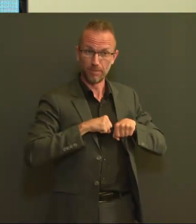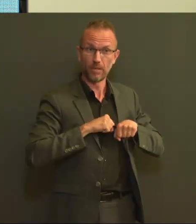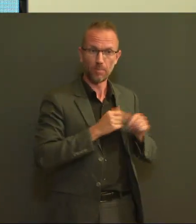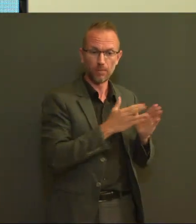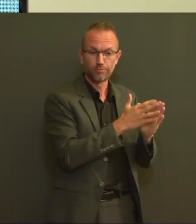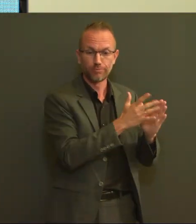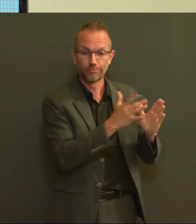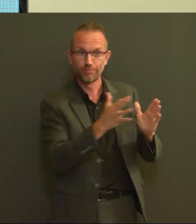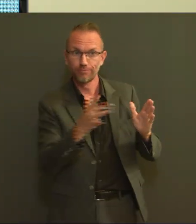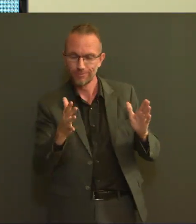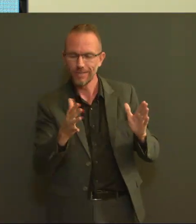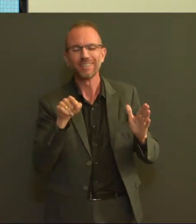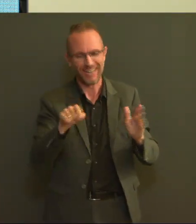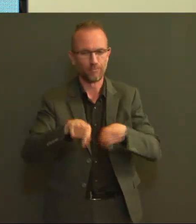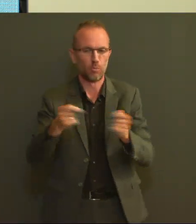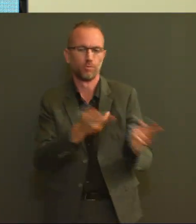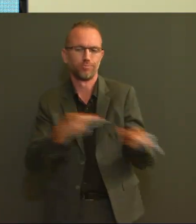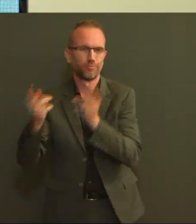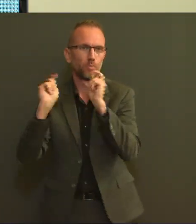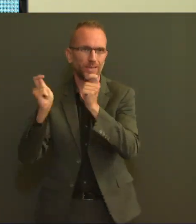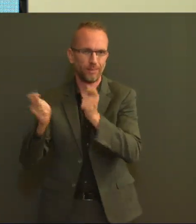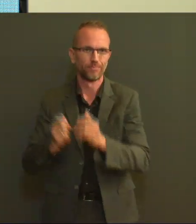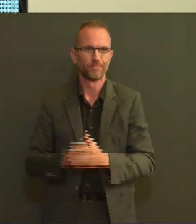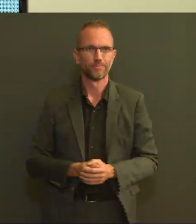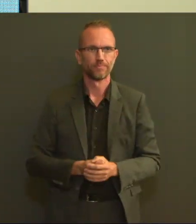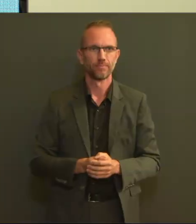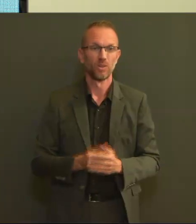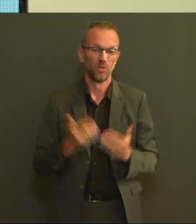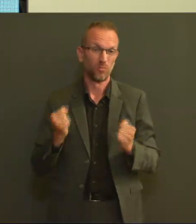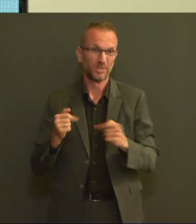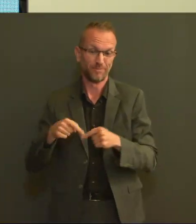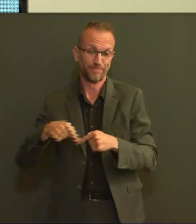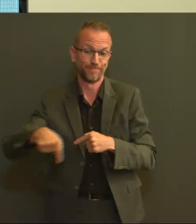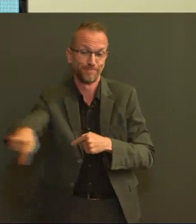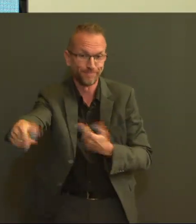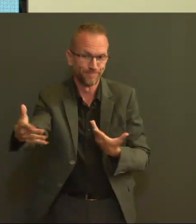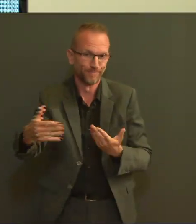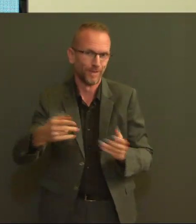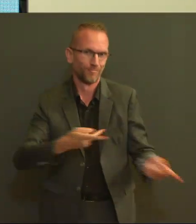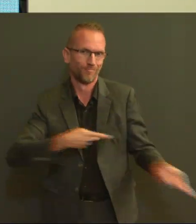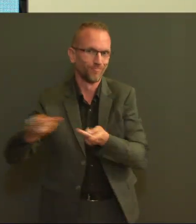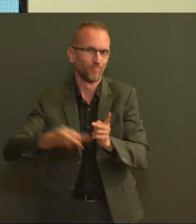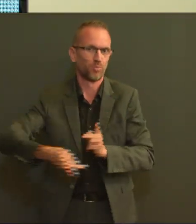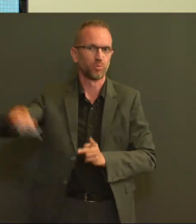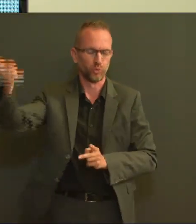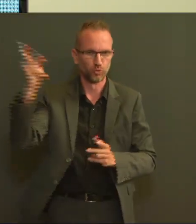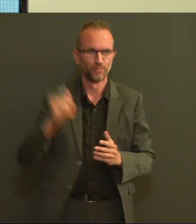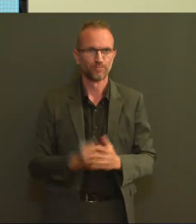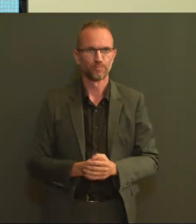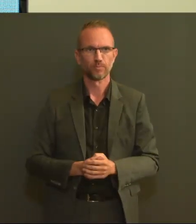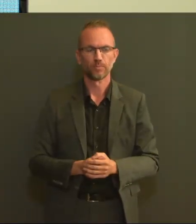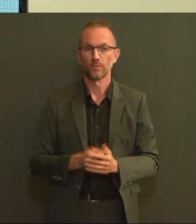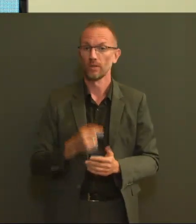Il faudra un certain temps afin de remettre de l'ordre dans la situation et pour cela, nous devons tous ajuster nos